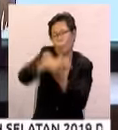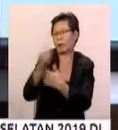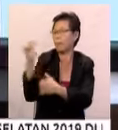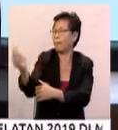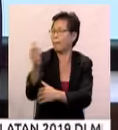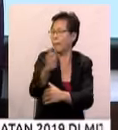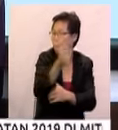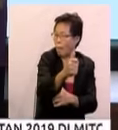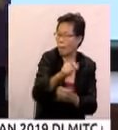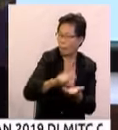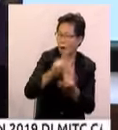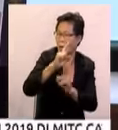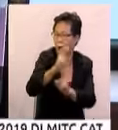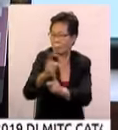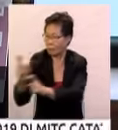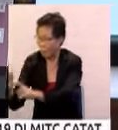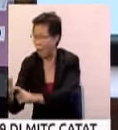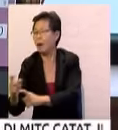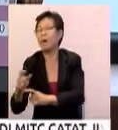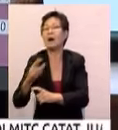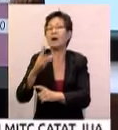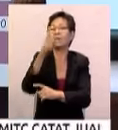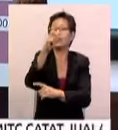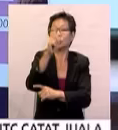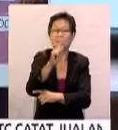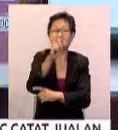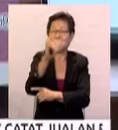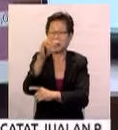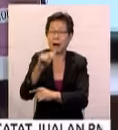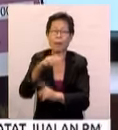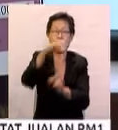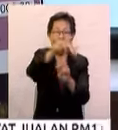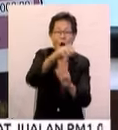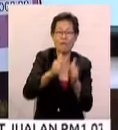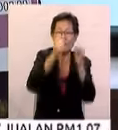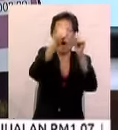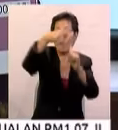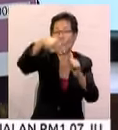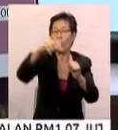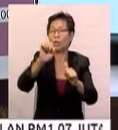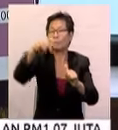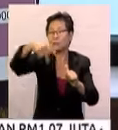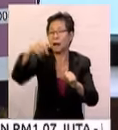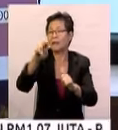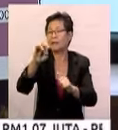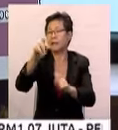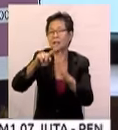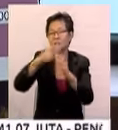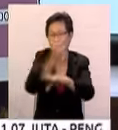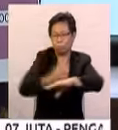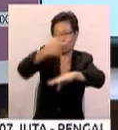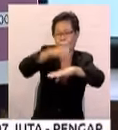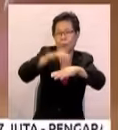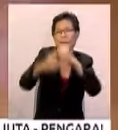masing-masing. Tun Dr. Siti Hasmah merupakan pengasas dan penawung pertama Puspanita yang ditubuhkan pada 1983.